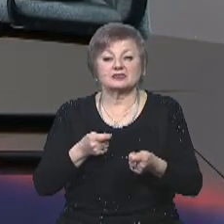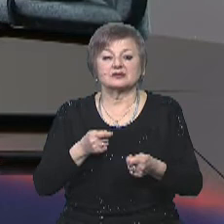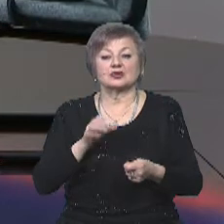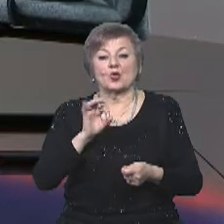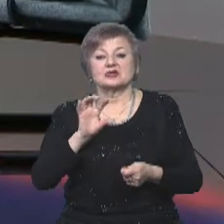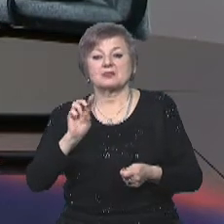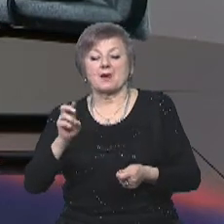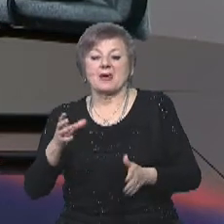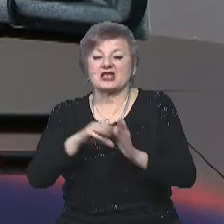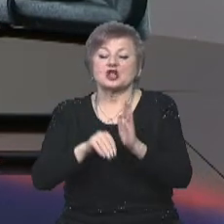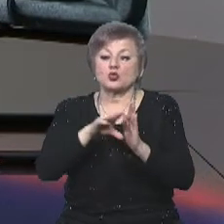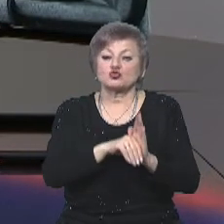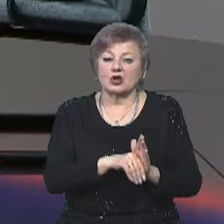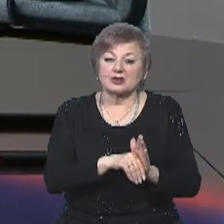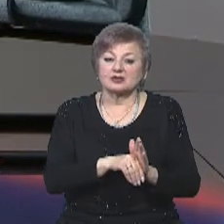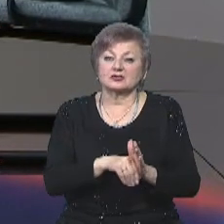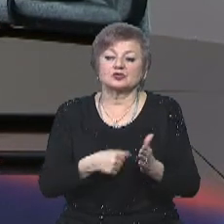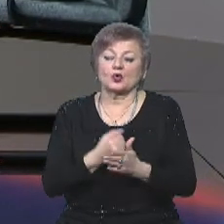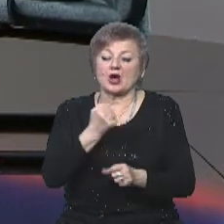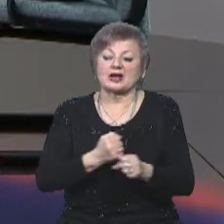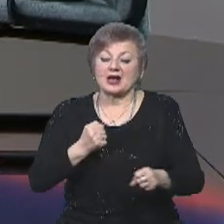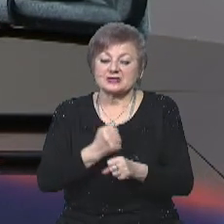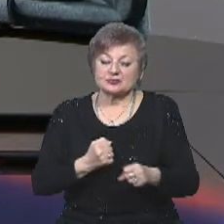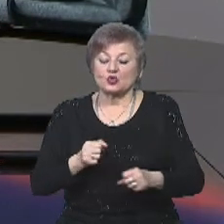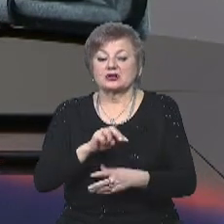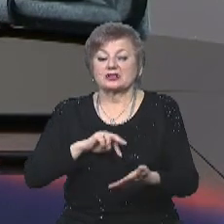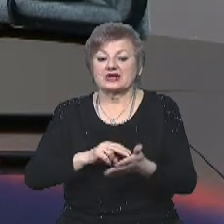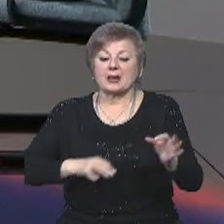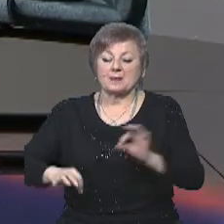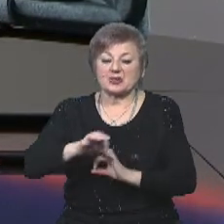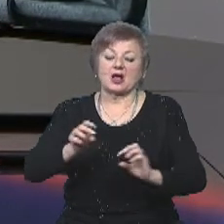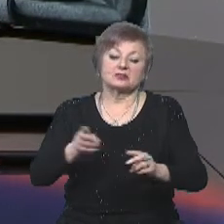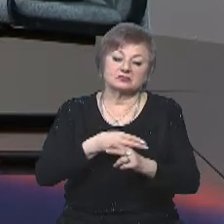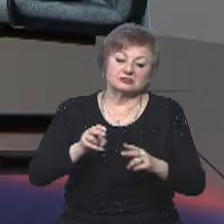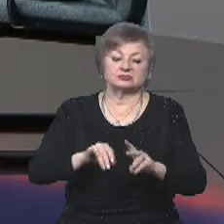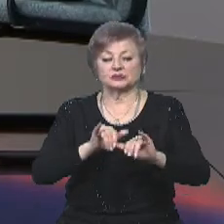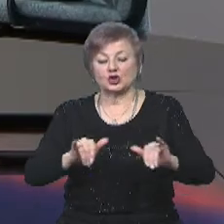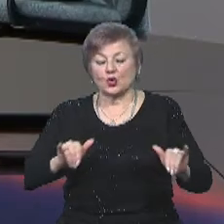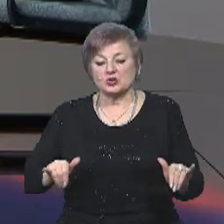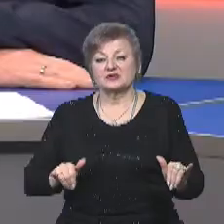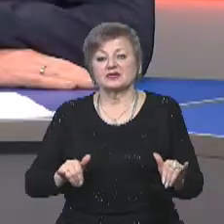ОСББ долучалися до розробки, принаймні, планів реконструкції,